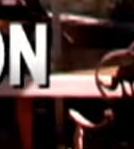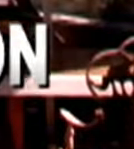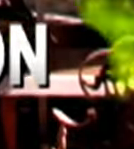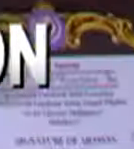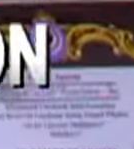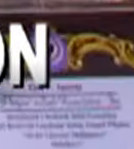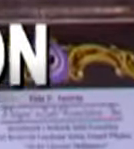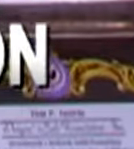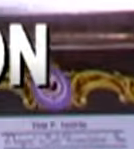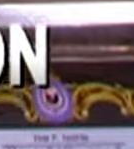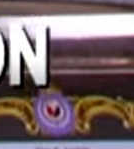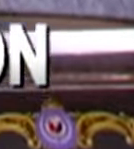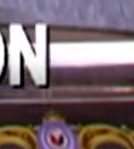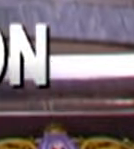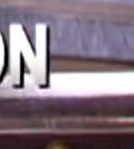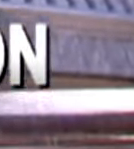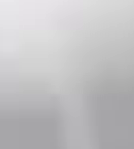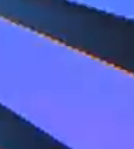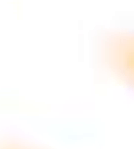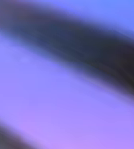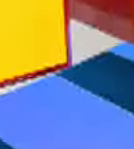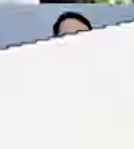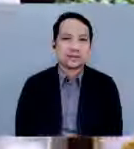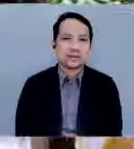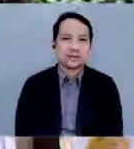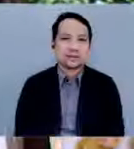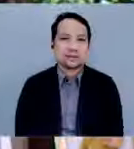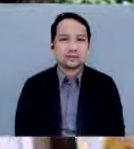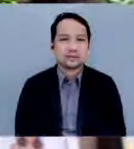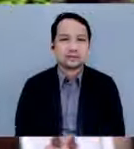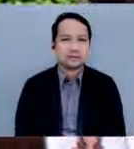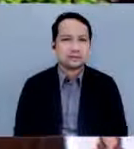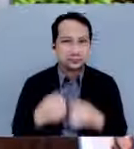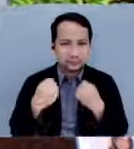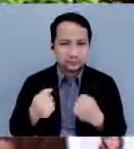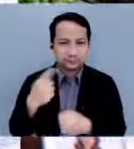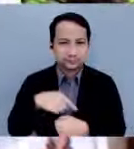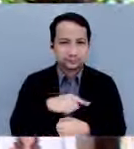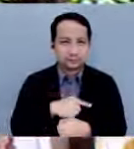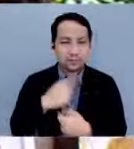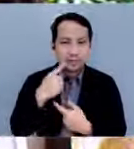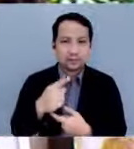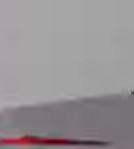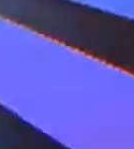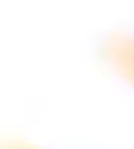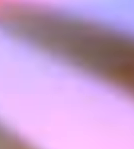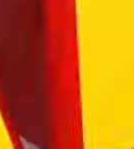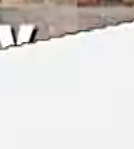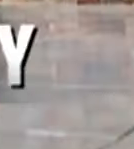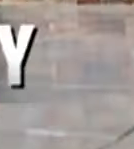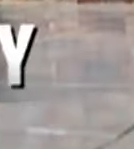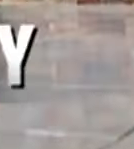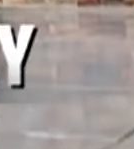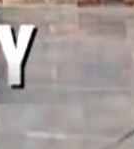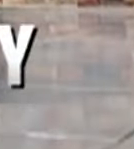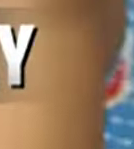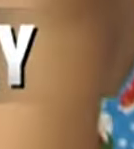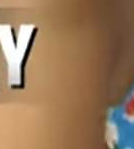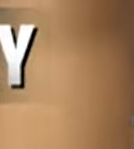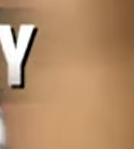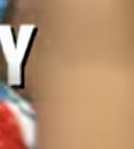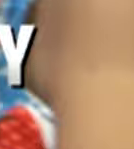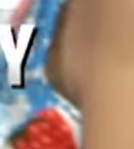Austria sa may bahay. At usapang kalusugan naman tayo mga kapatid, global development delay o